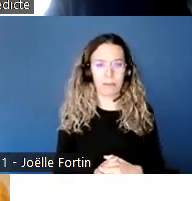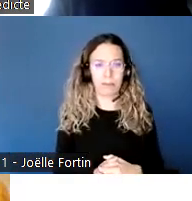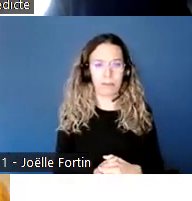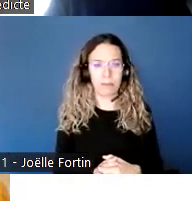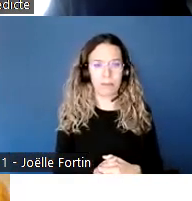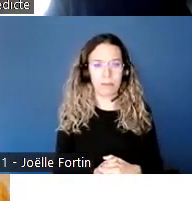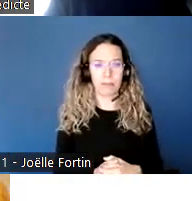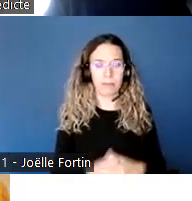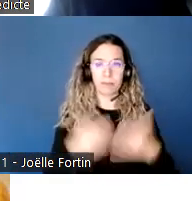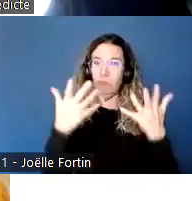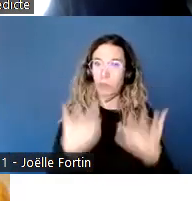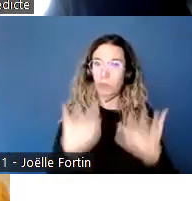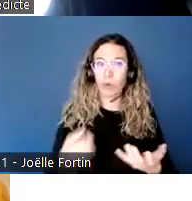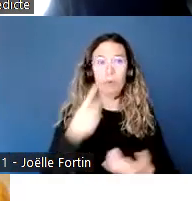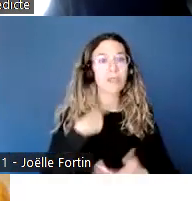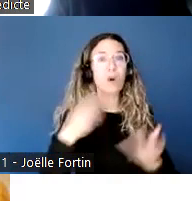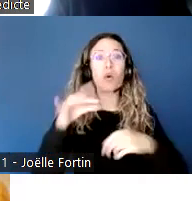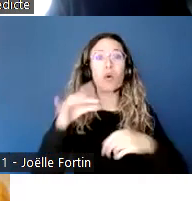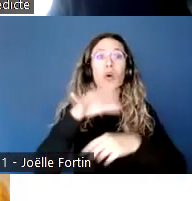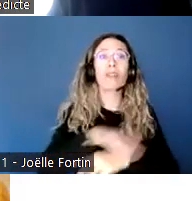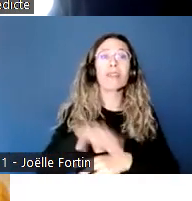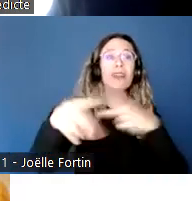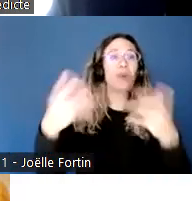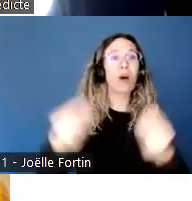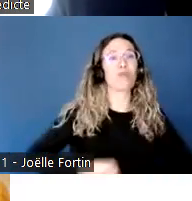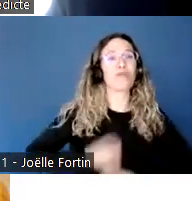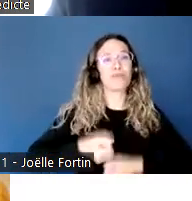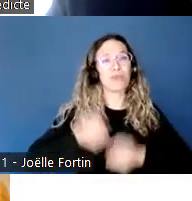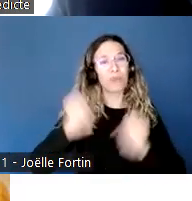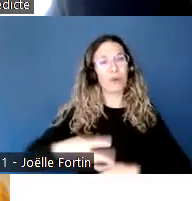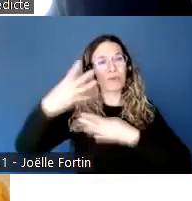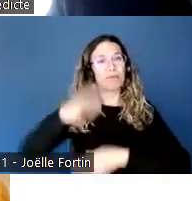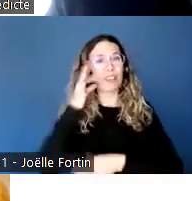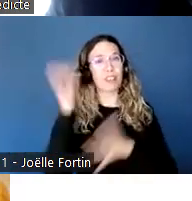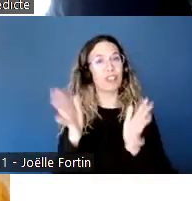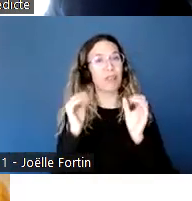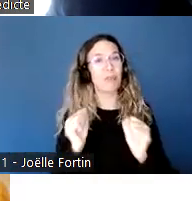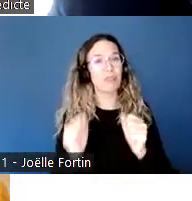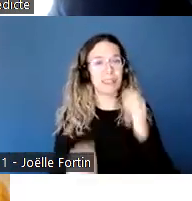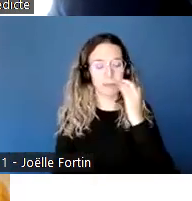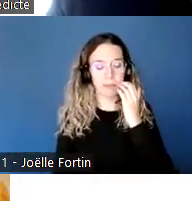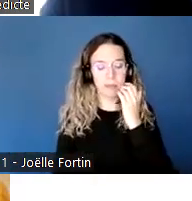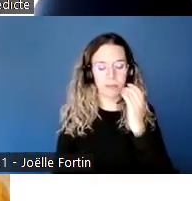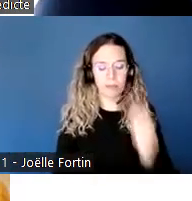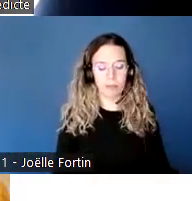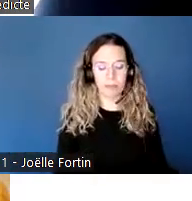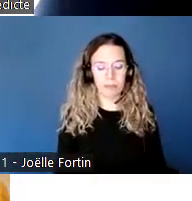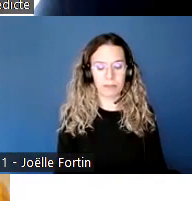Et si vous souhaitez partager de quel territoire vous nous rejoignez aujourd'hui, vous pouvez utiliser la boîte de clavardage. Merci.